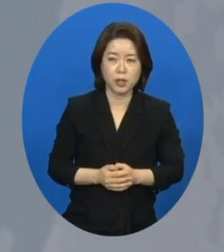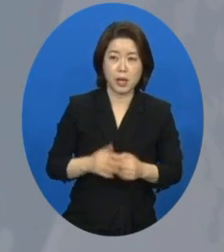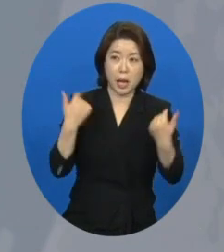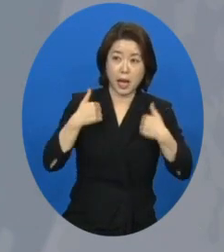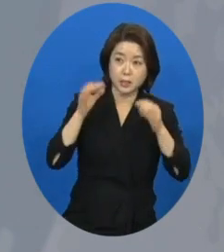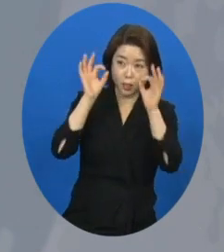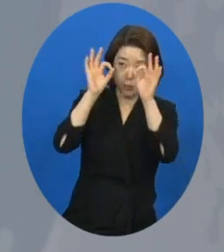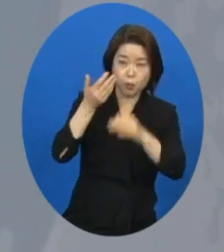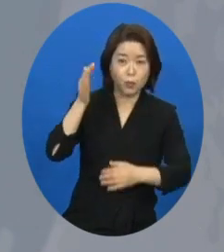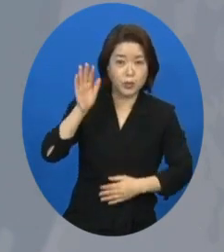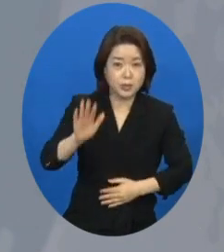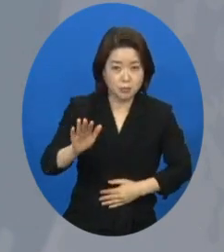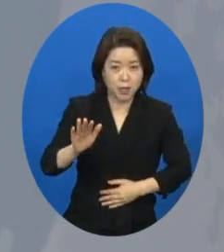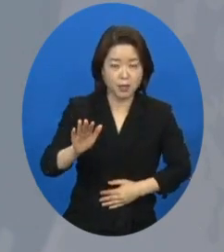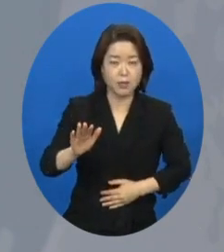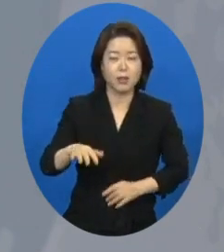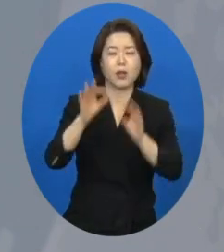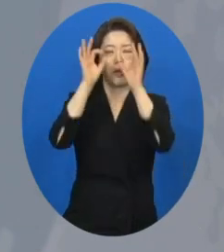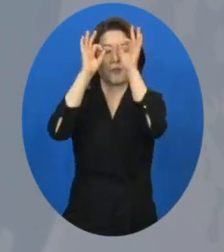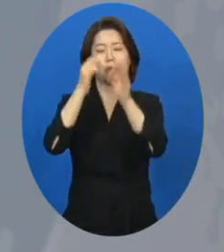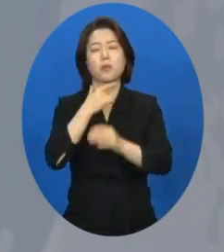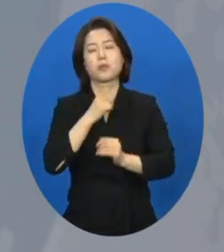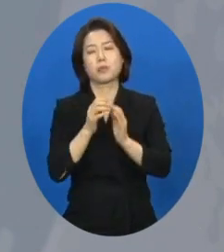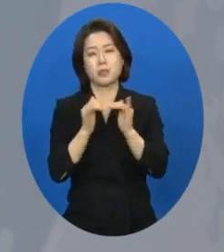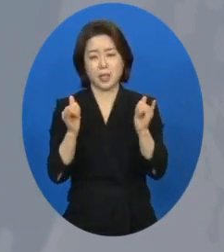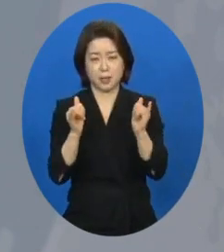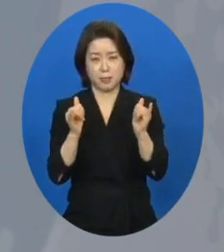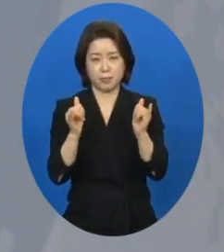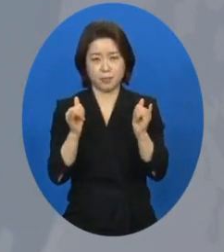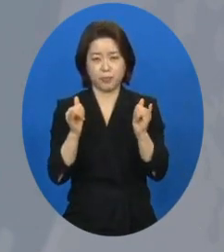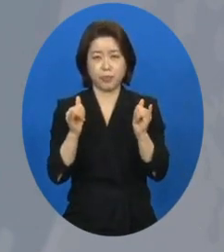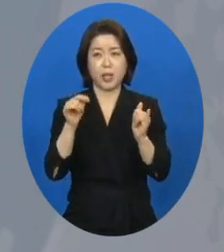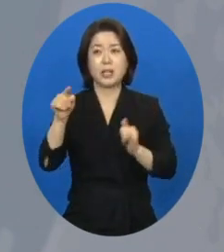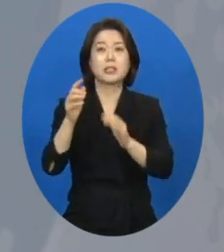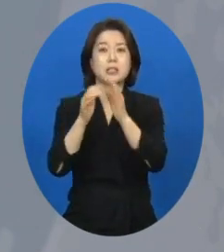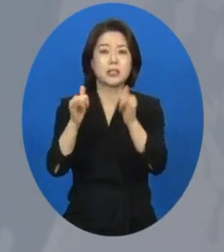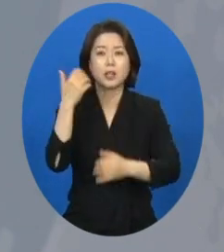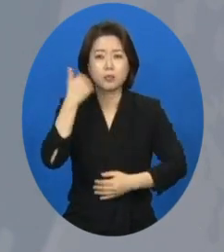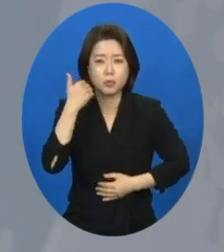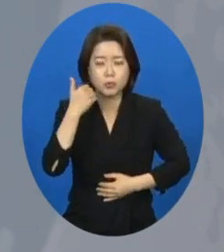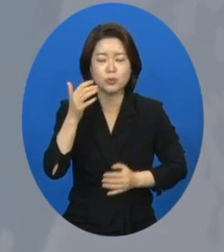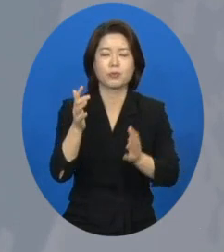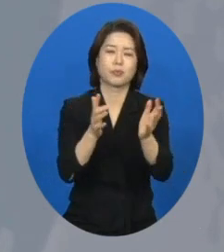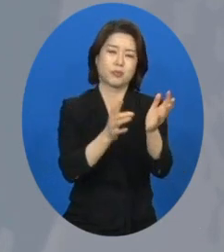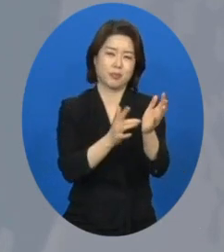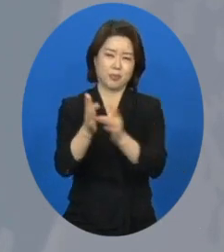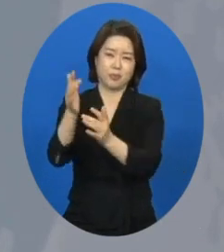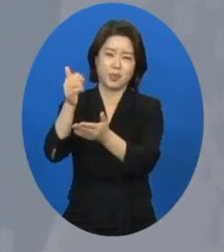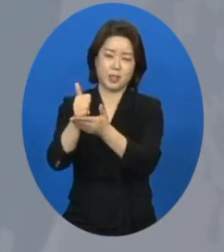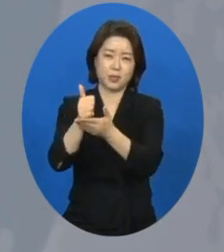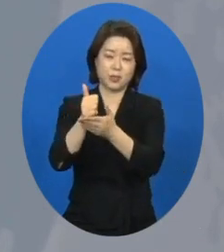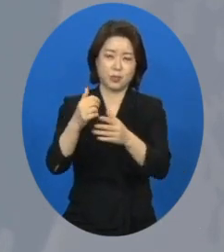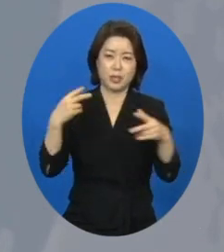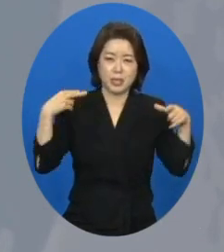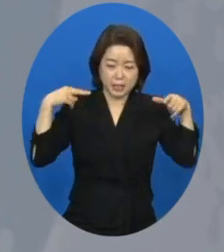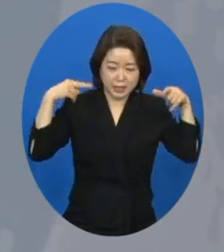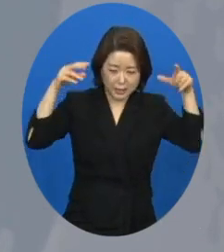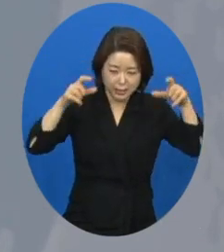있어도 보고 싶은 사람, 그 사람이 예수다. 나사렛 사람